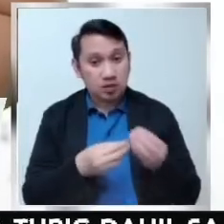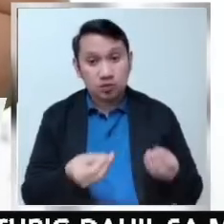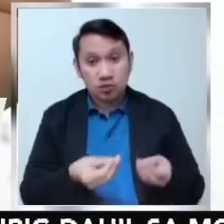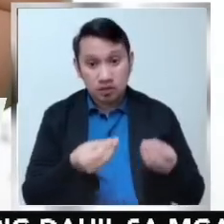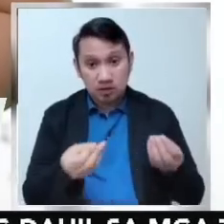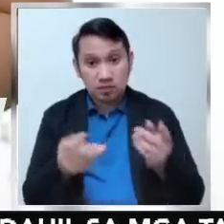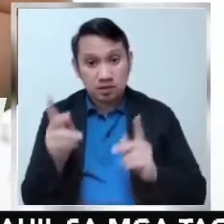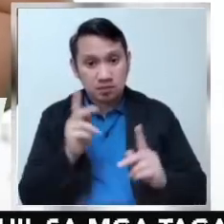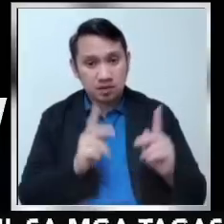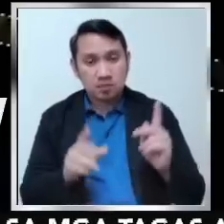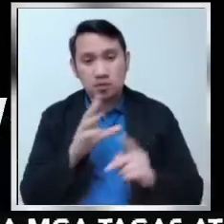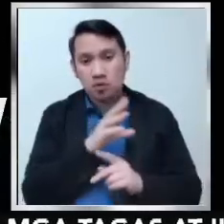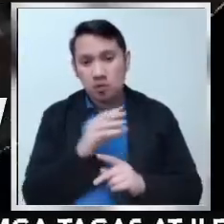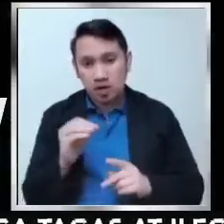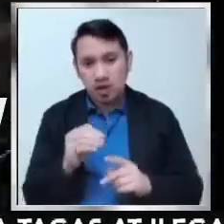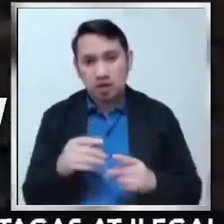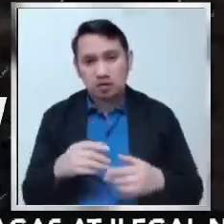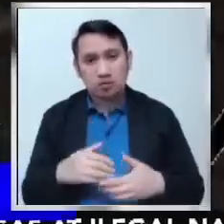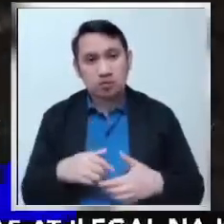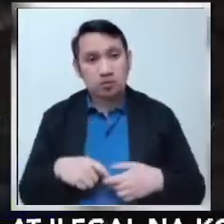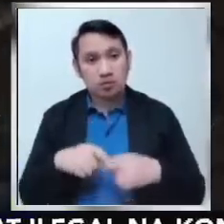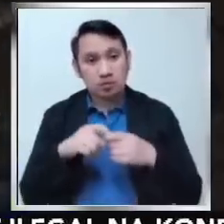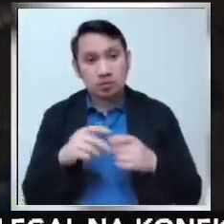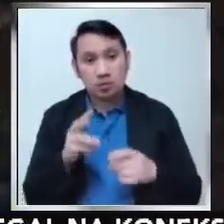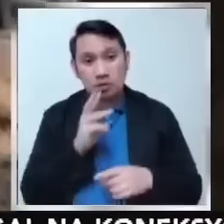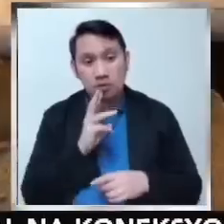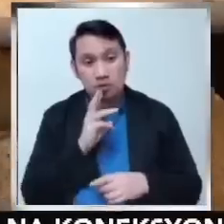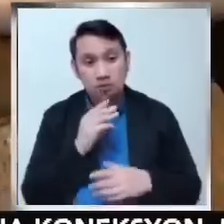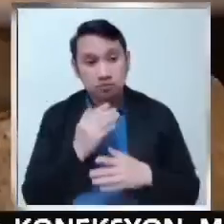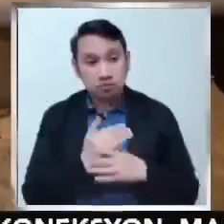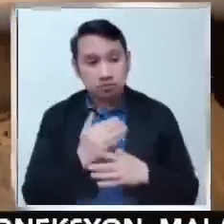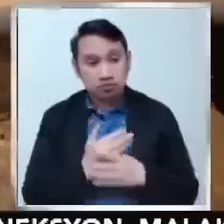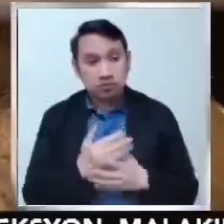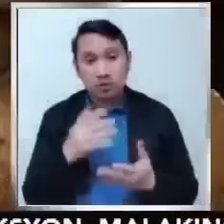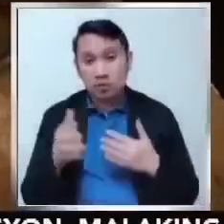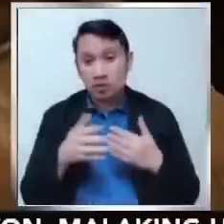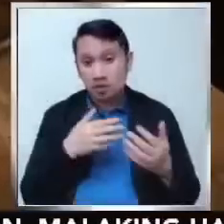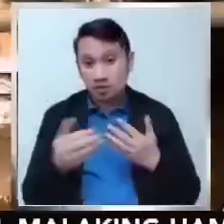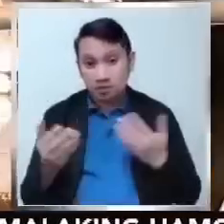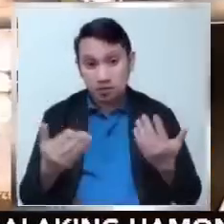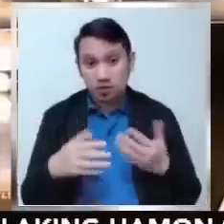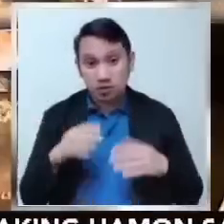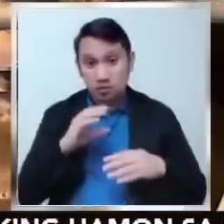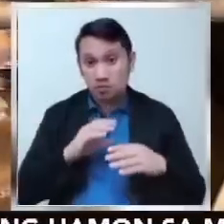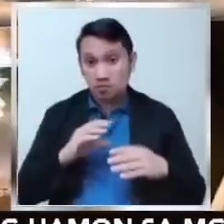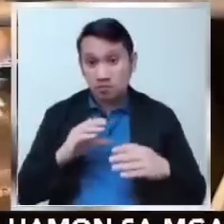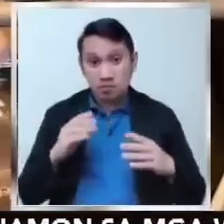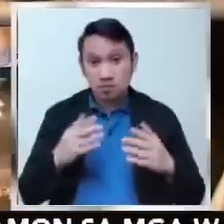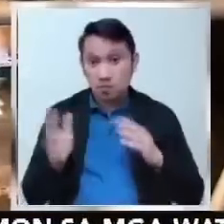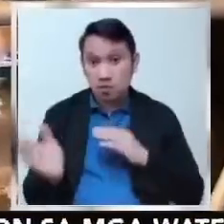mga water interruption. Kaya mapaaraw man o